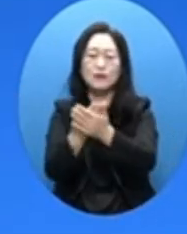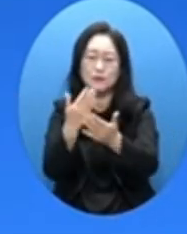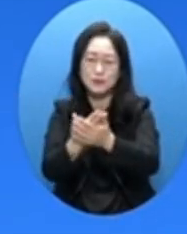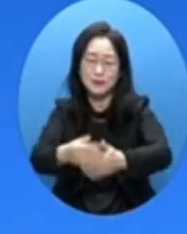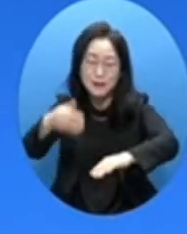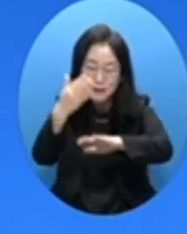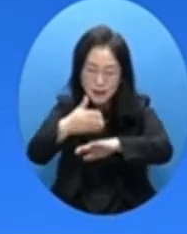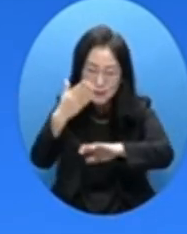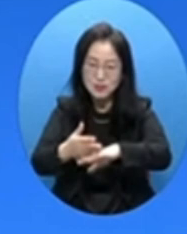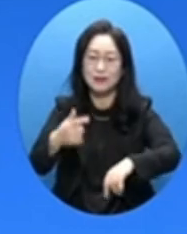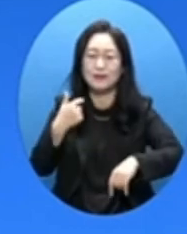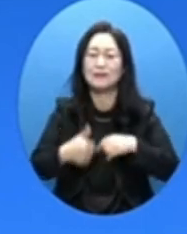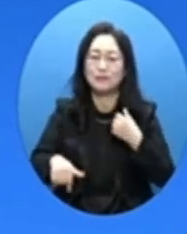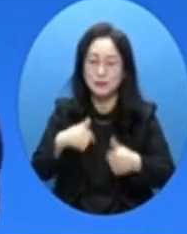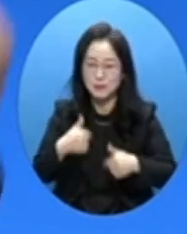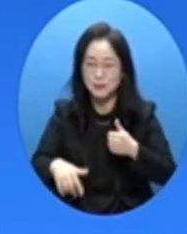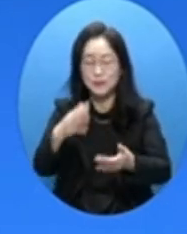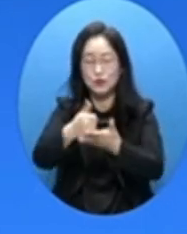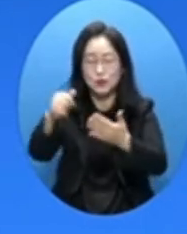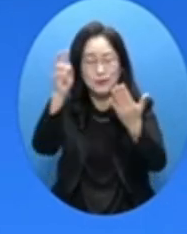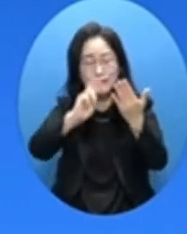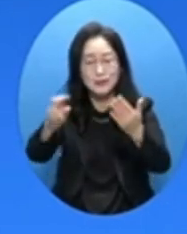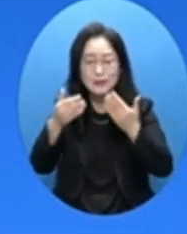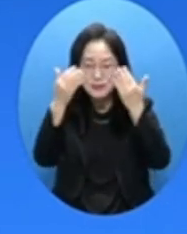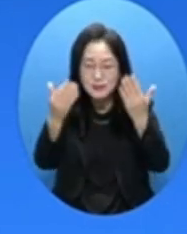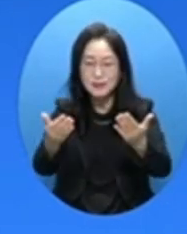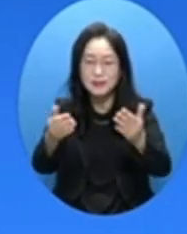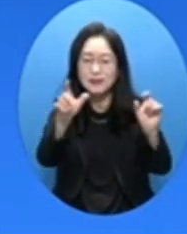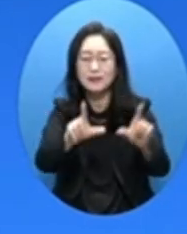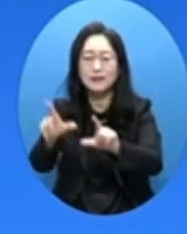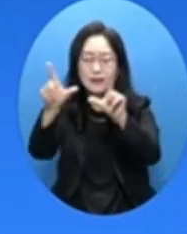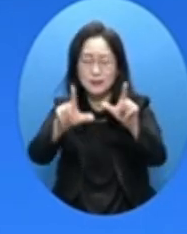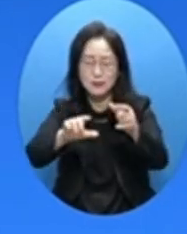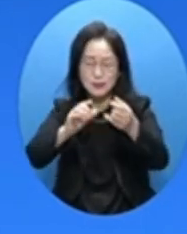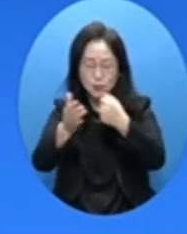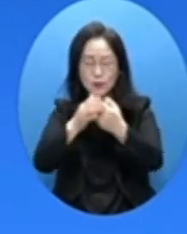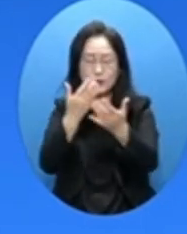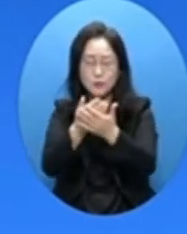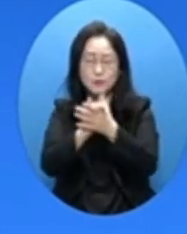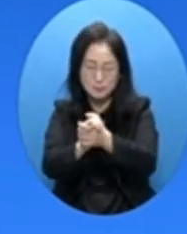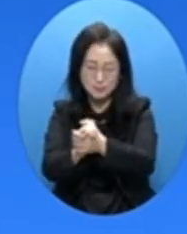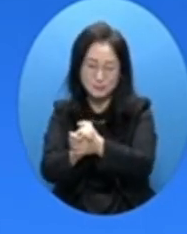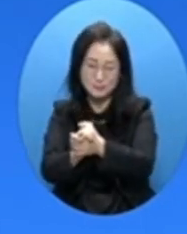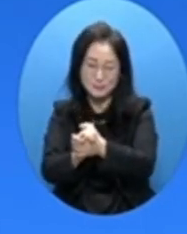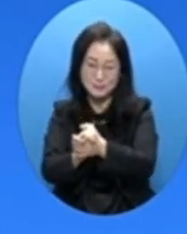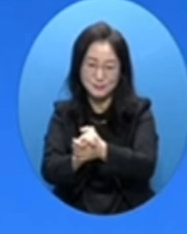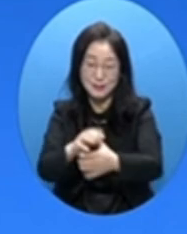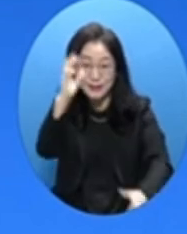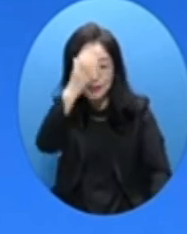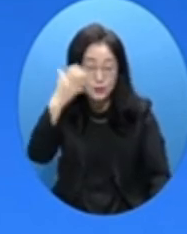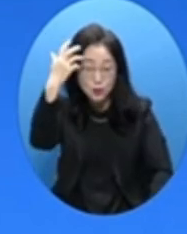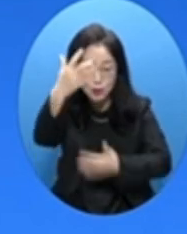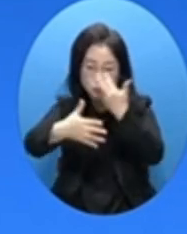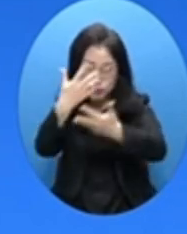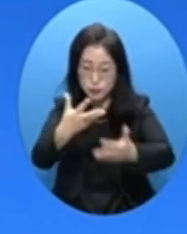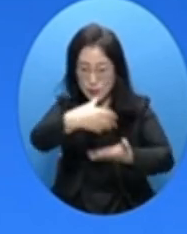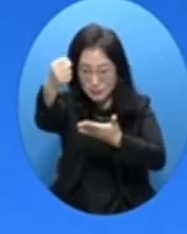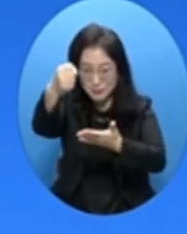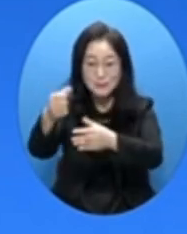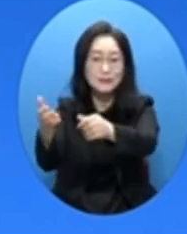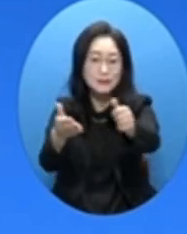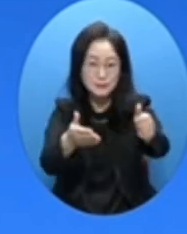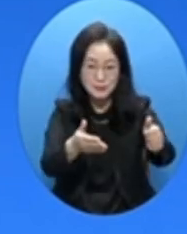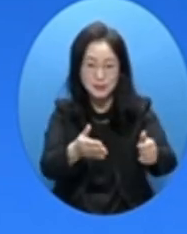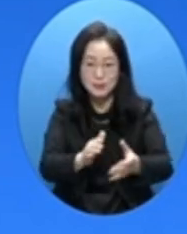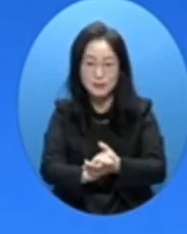늘 감사하고 늘 기뻐하고 유림을 찬양하며 살아가는 우리 모두가 되게 하여 주시옵소서 성에 불을 받으시기 바랍니다